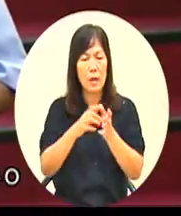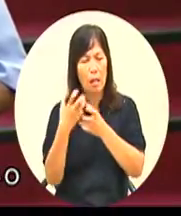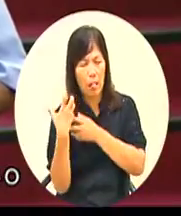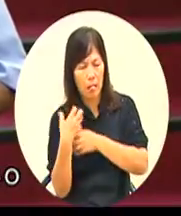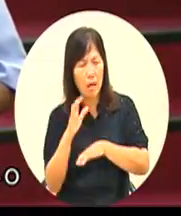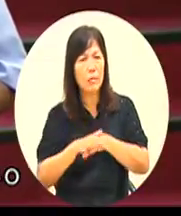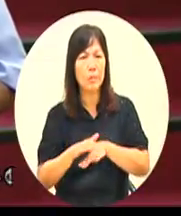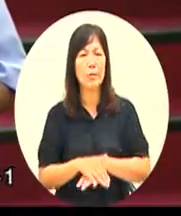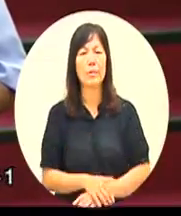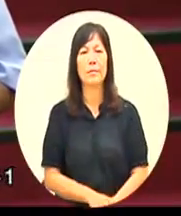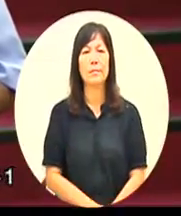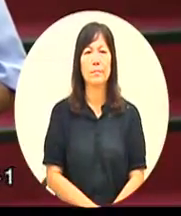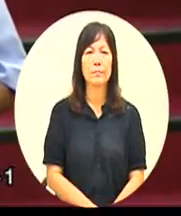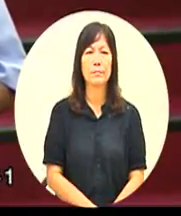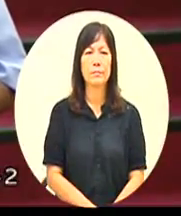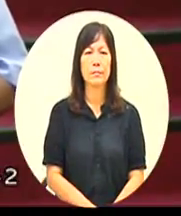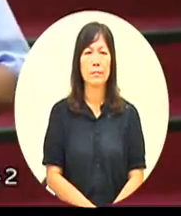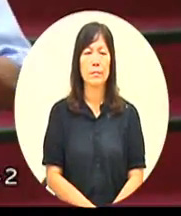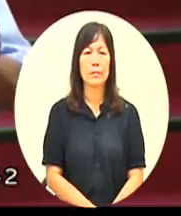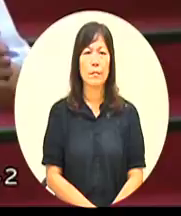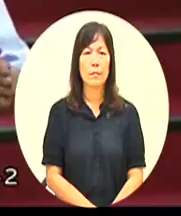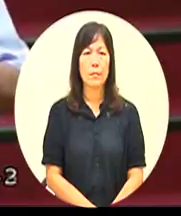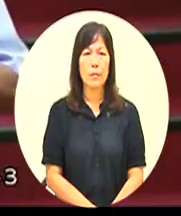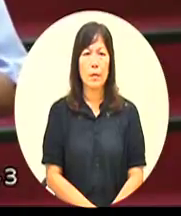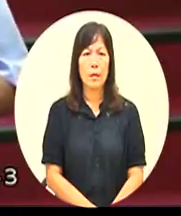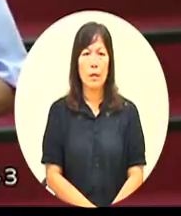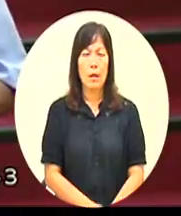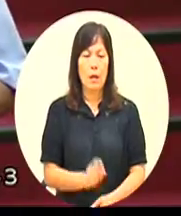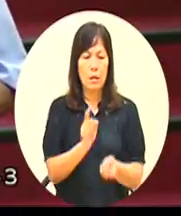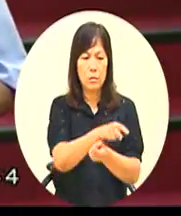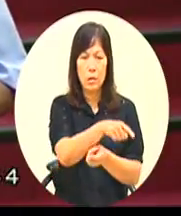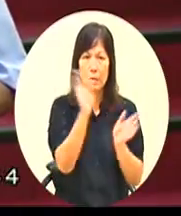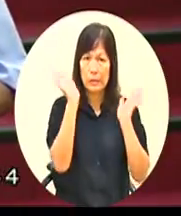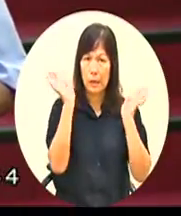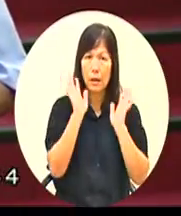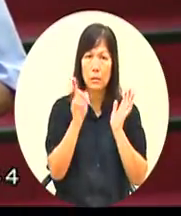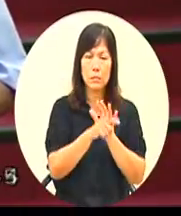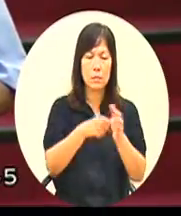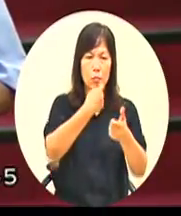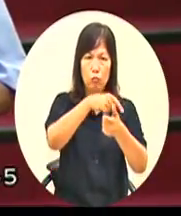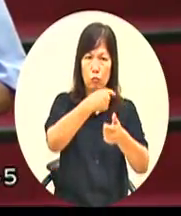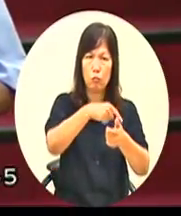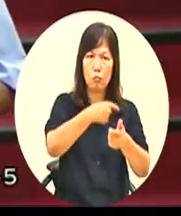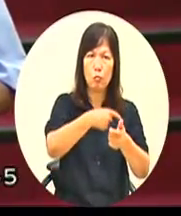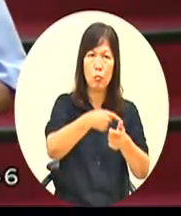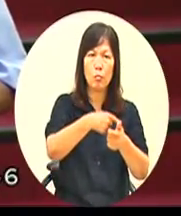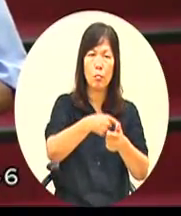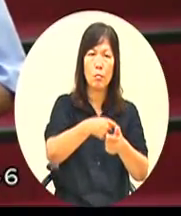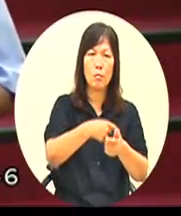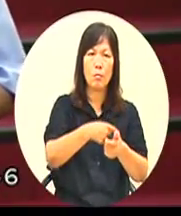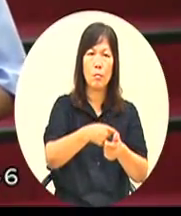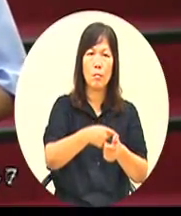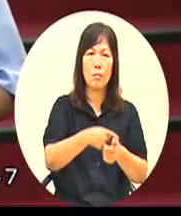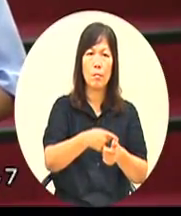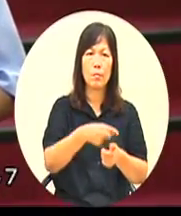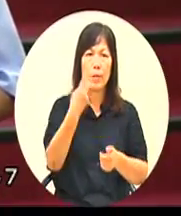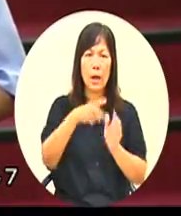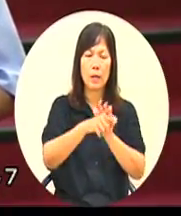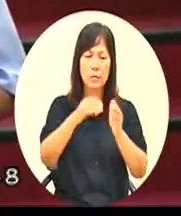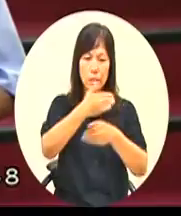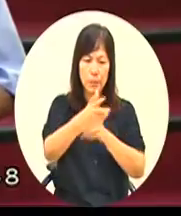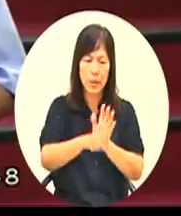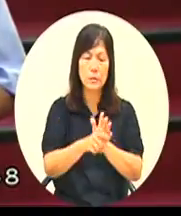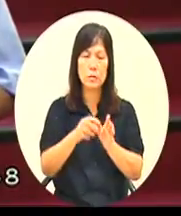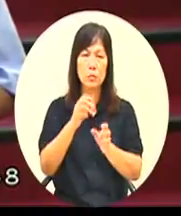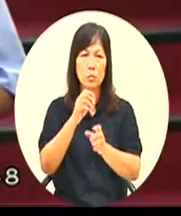呢，真是一个负担。对小朋友的教学或者是班级经